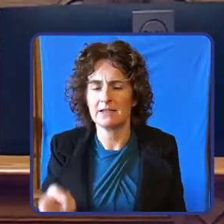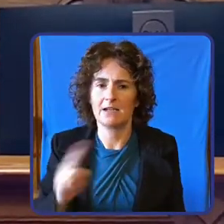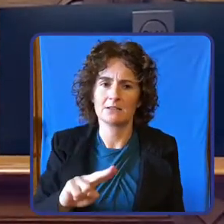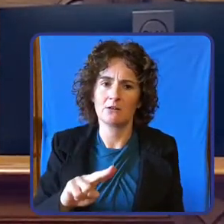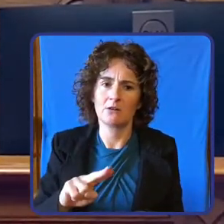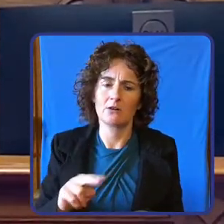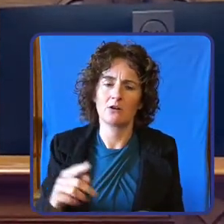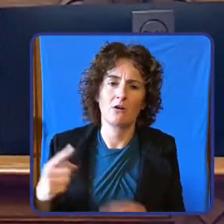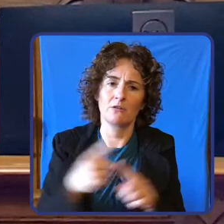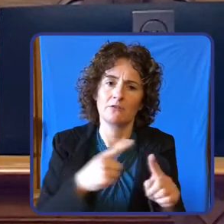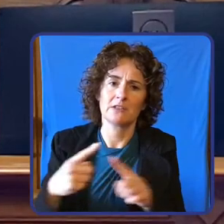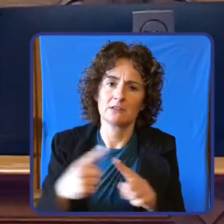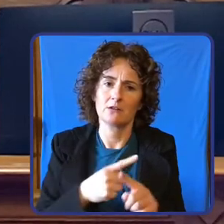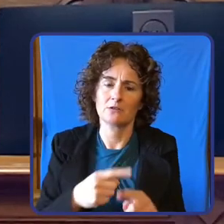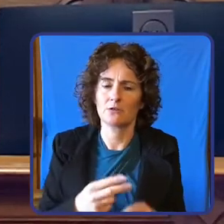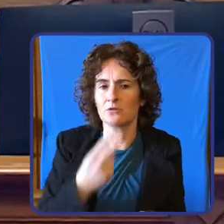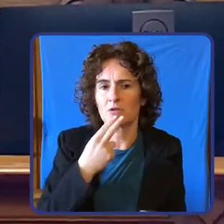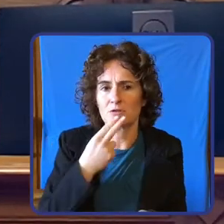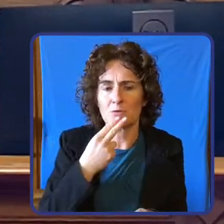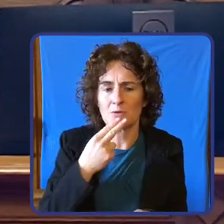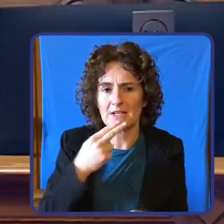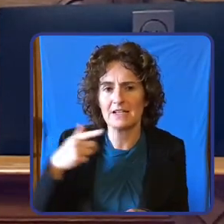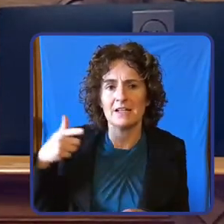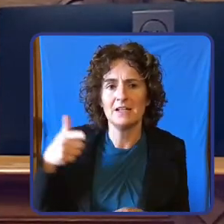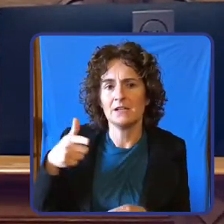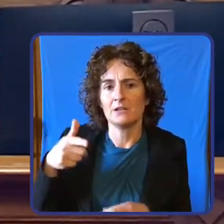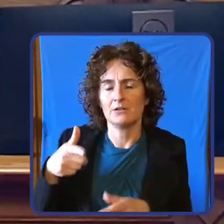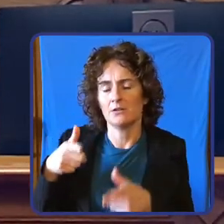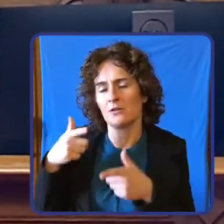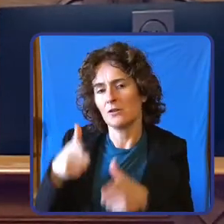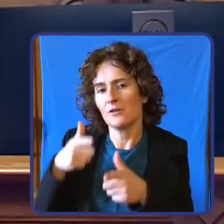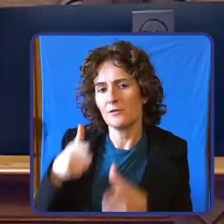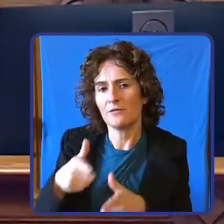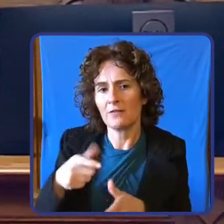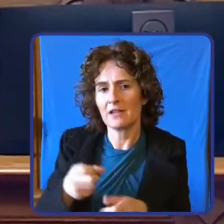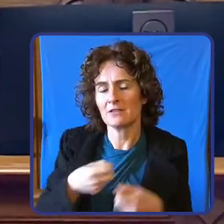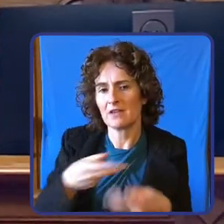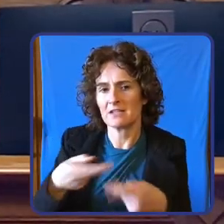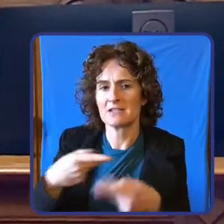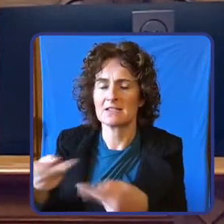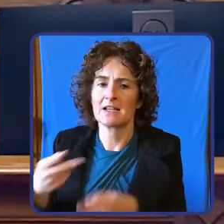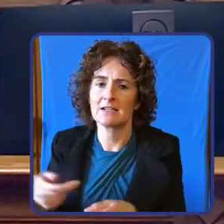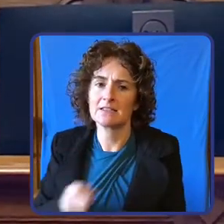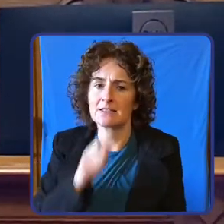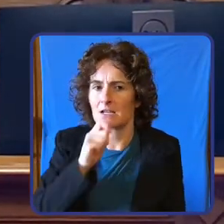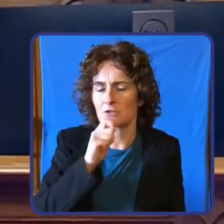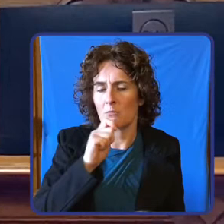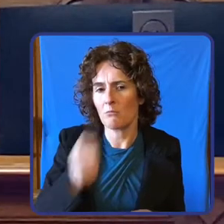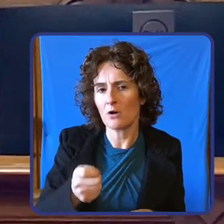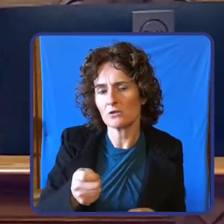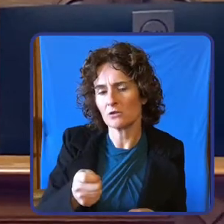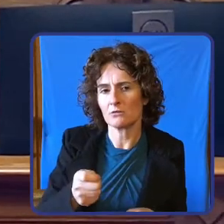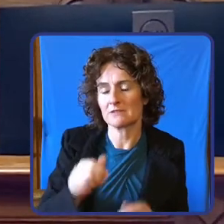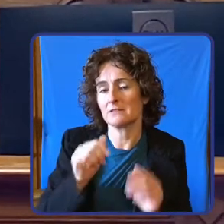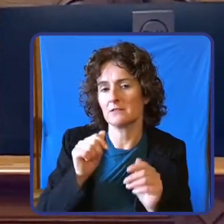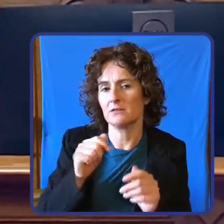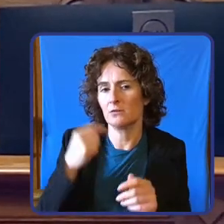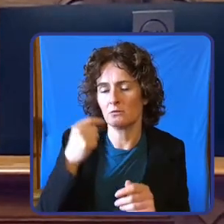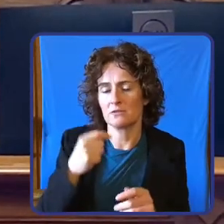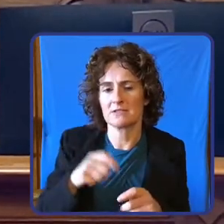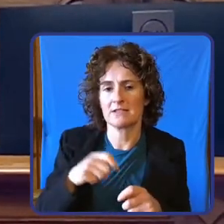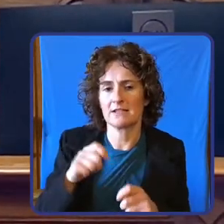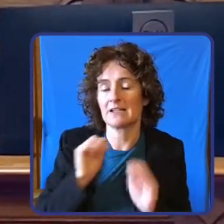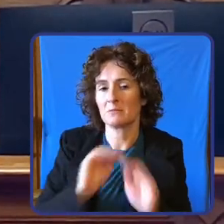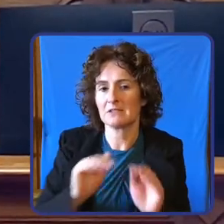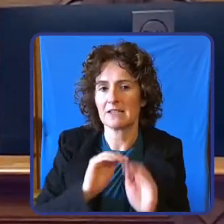ukrajnai fegyverszállításokat Orbán Viktornál Magyarországon senki nem támogatta jobban. Mondjon egy példát, hogy ki az a magyar